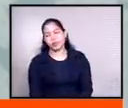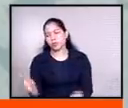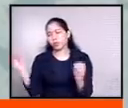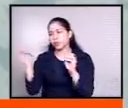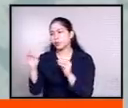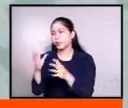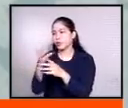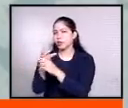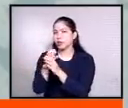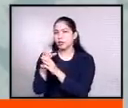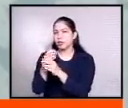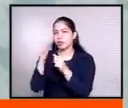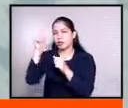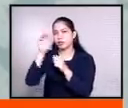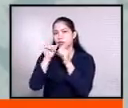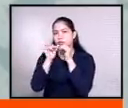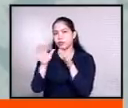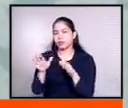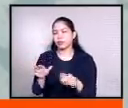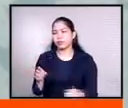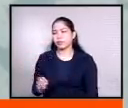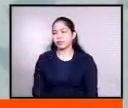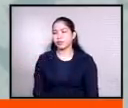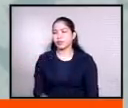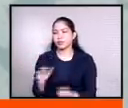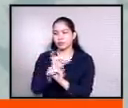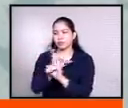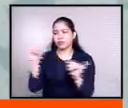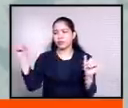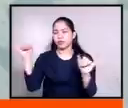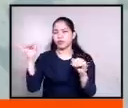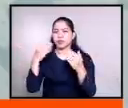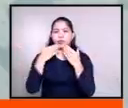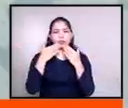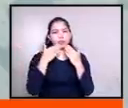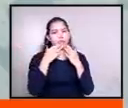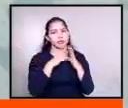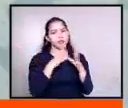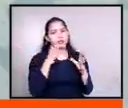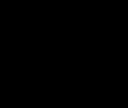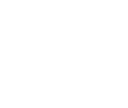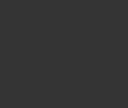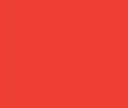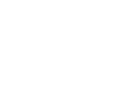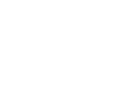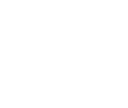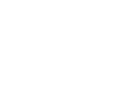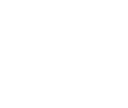anuman po. Ingat po kayo. God bless po, ma'am. Kayo din po. Salamat po, sir. Opo, ma'am.